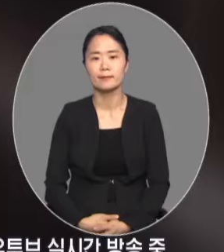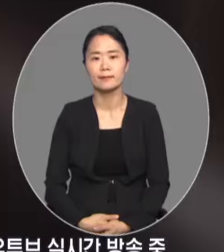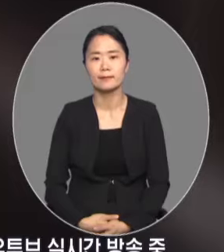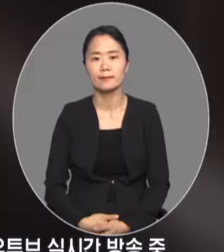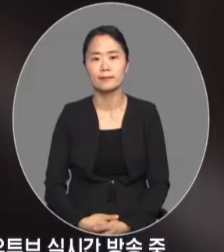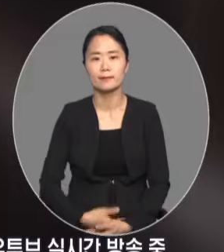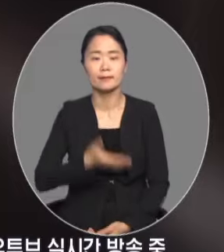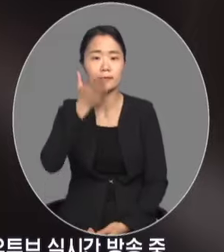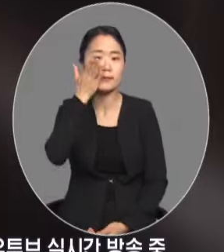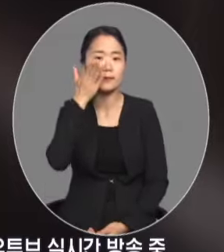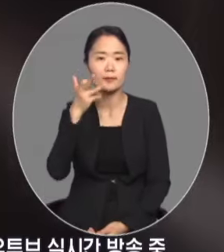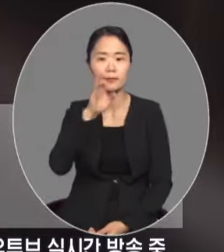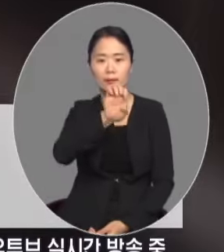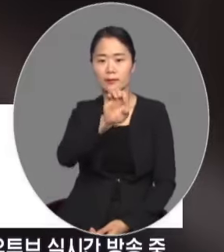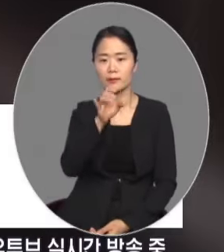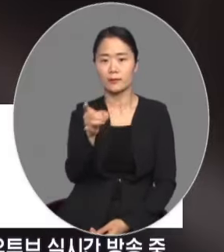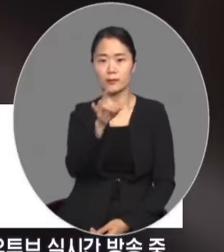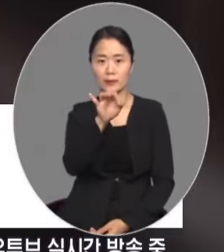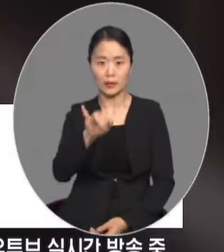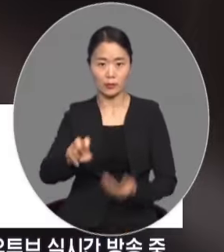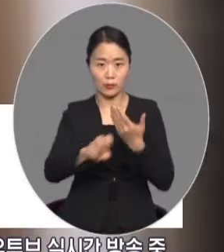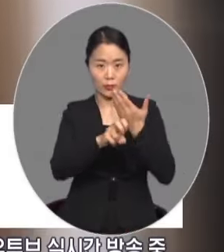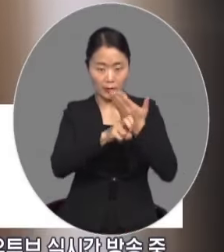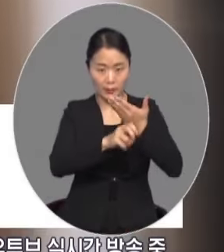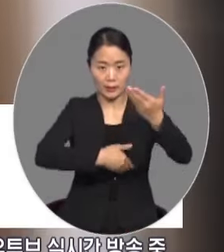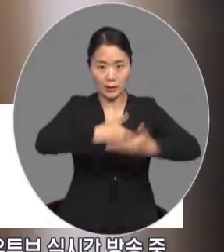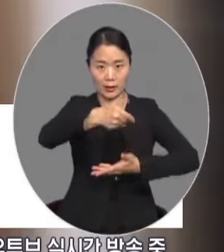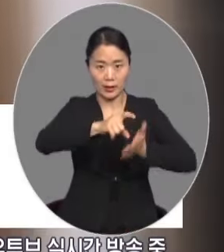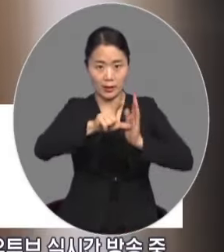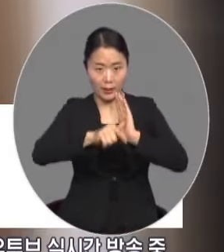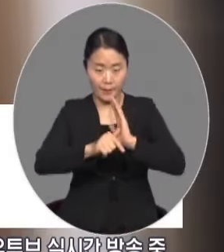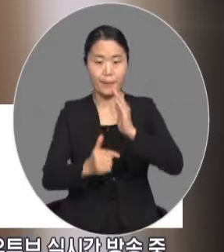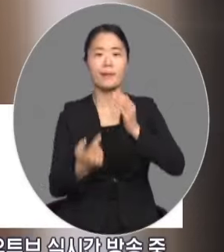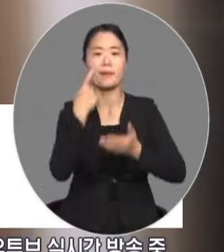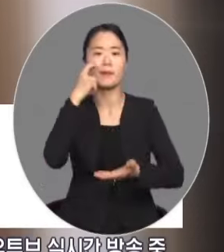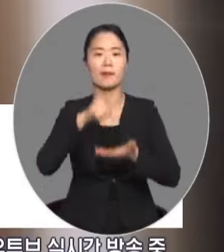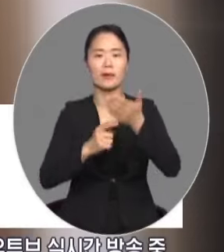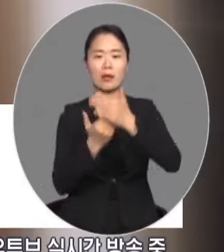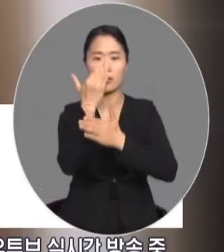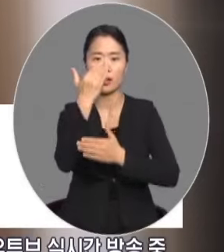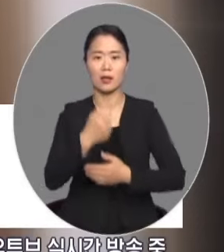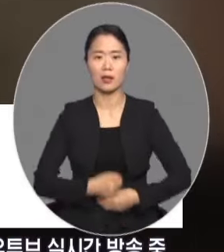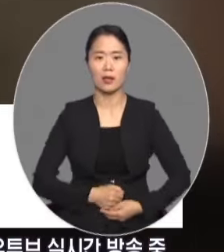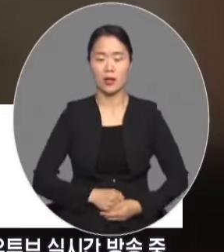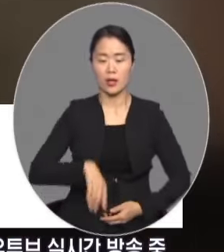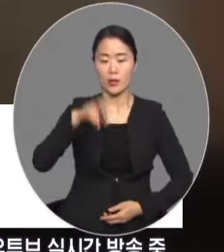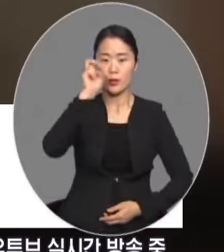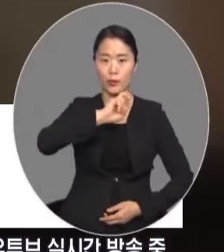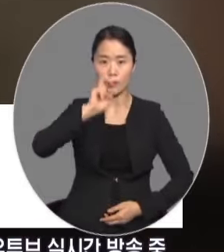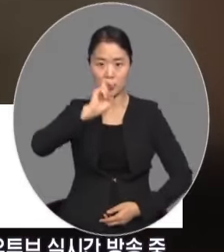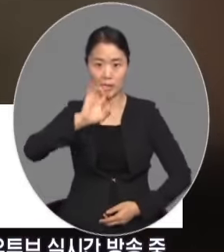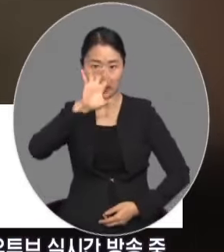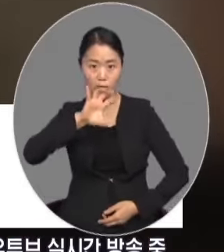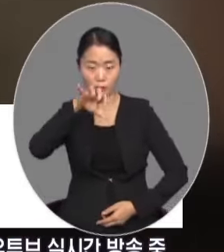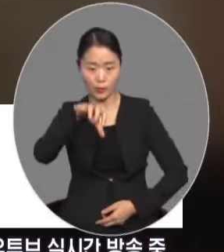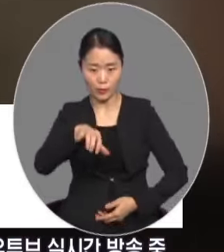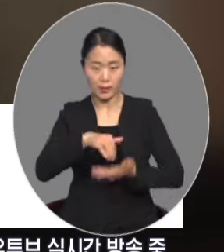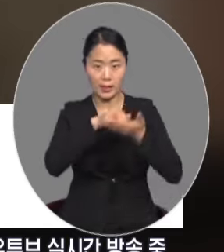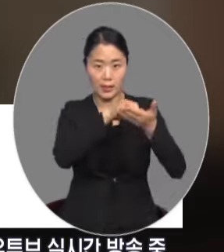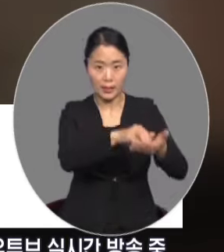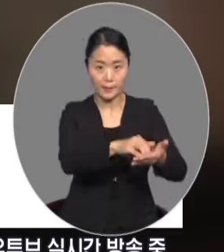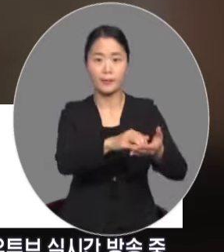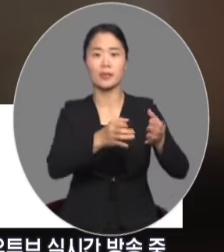울산 페이를 부정 유통하다 적발되는 사례가 따르고 있습니다 노래 연습장으로 가점 등록을 한